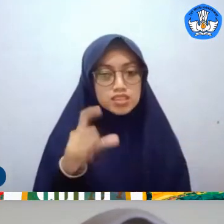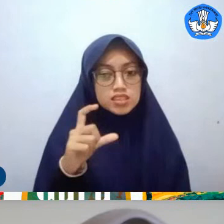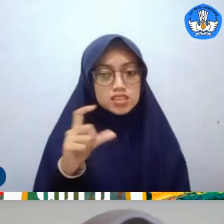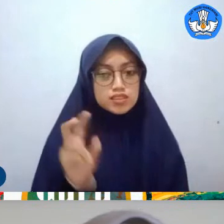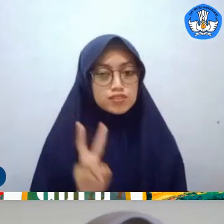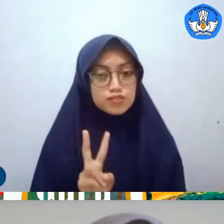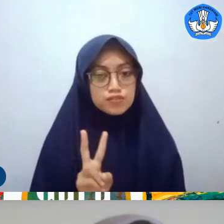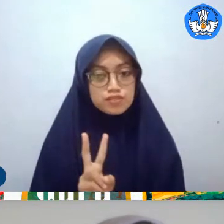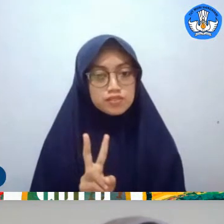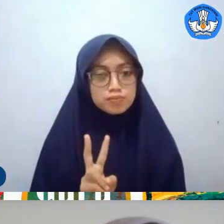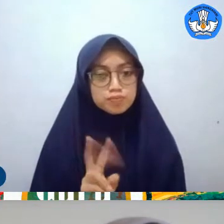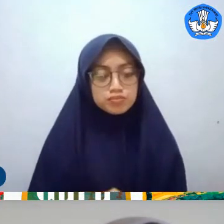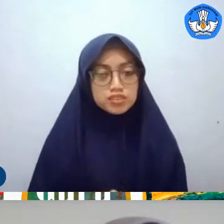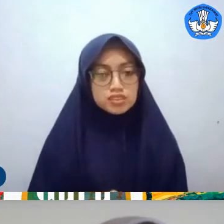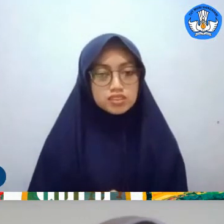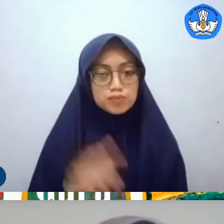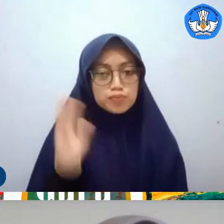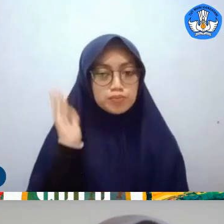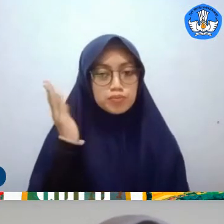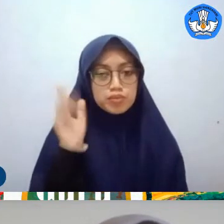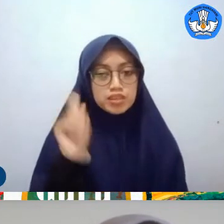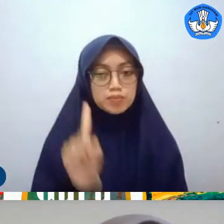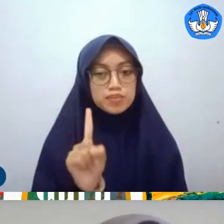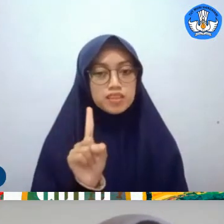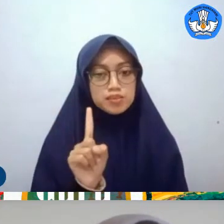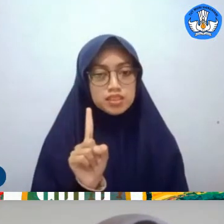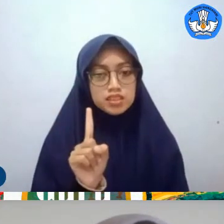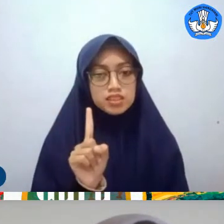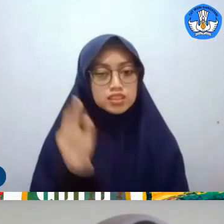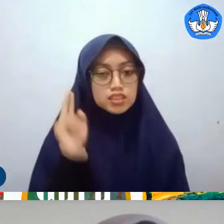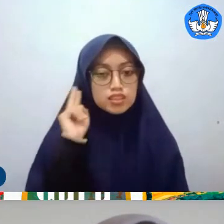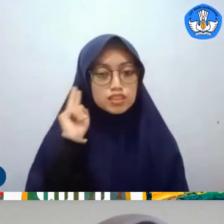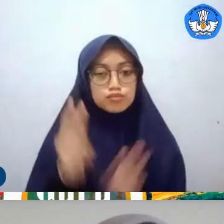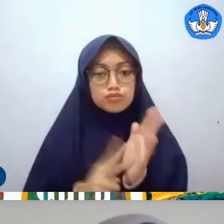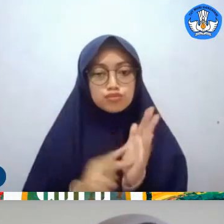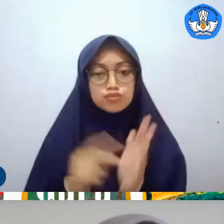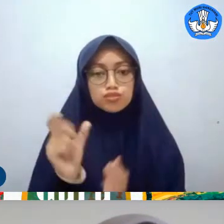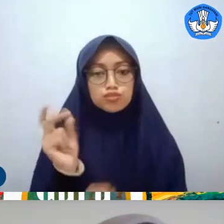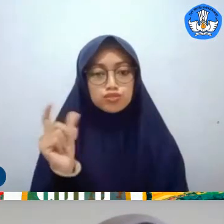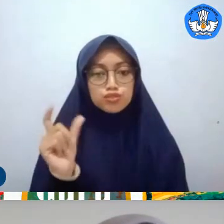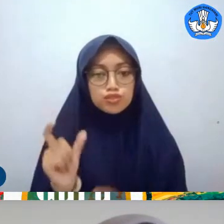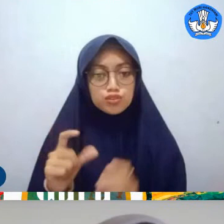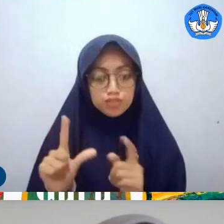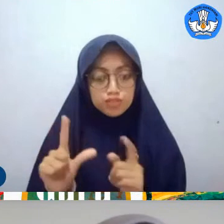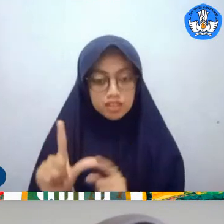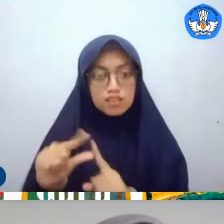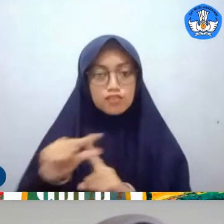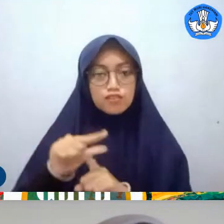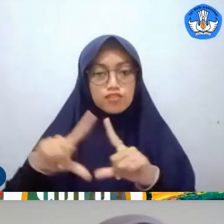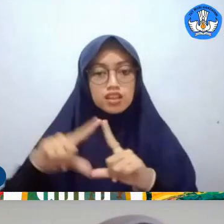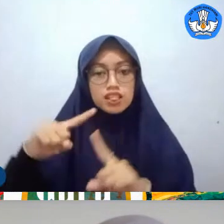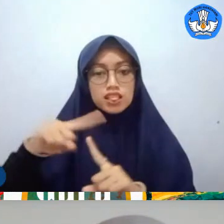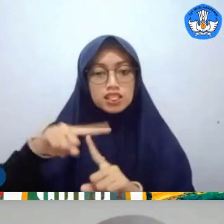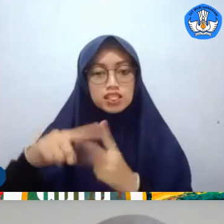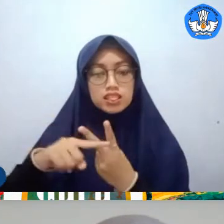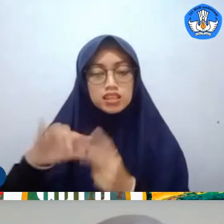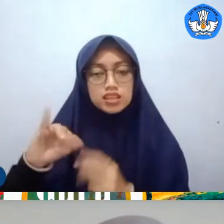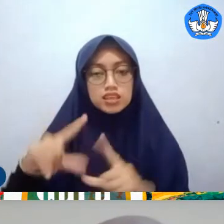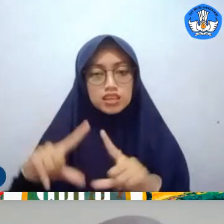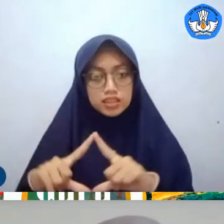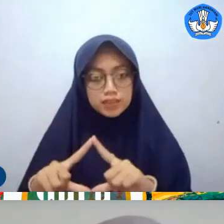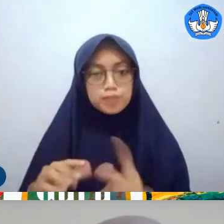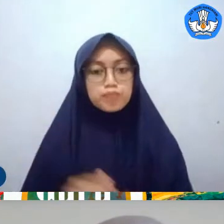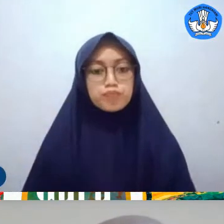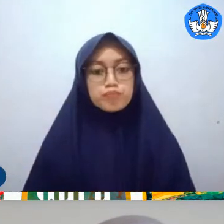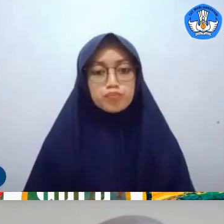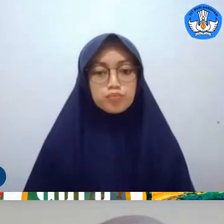presenter yang pertama adalah Ibu Nurul Fathia atau biasanya kita panggil Kak Tia ya. Nah,